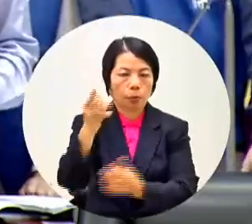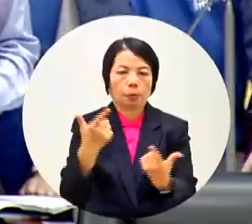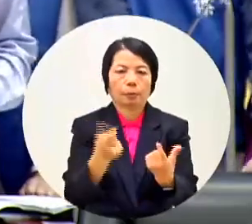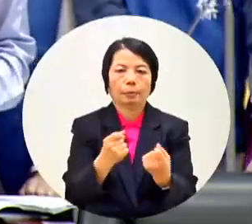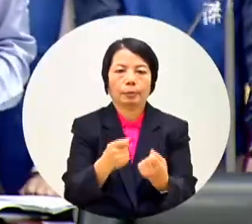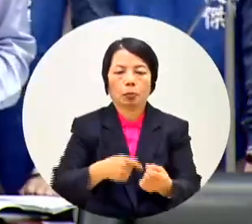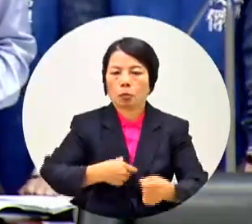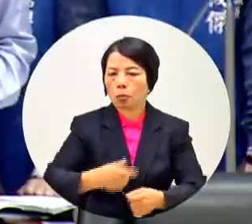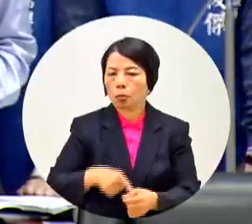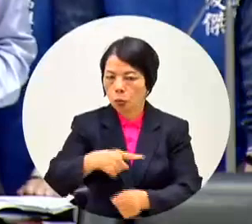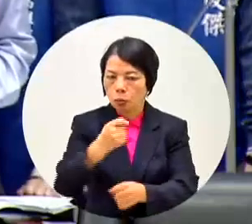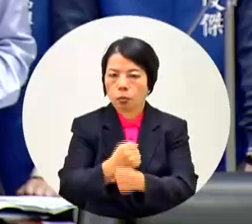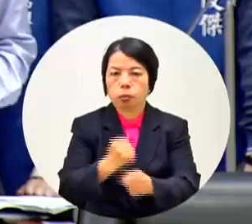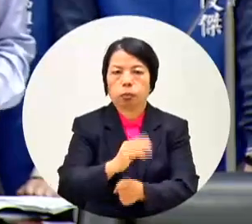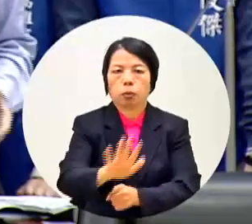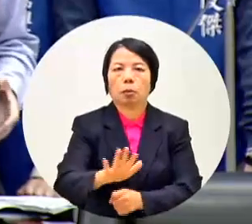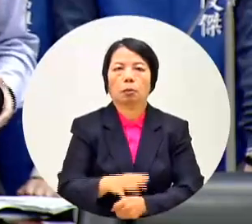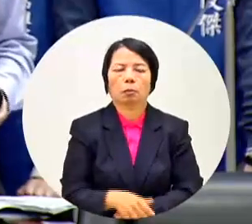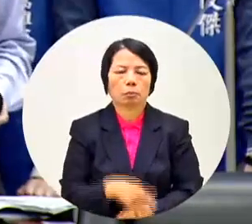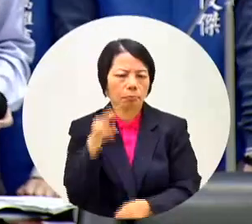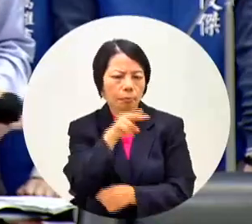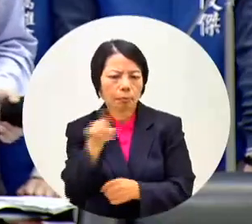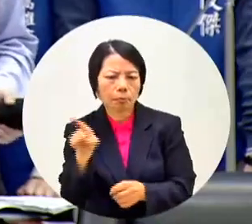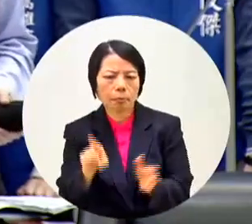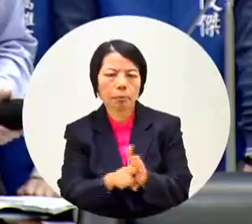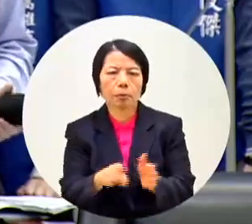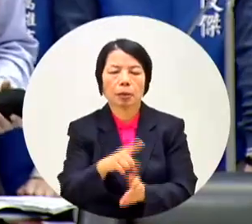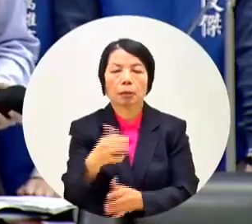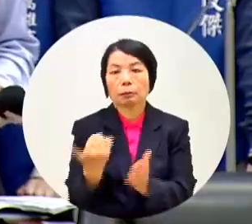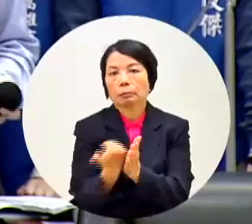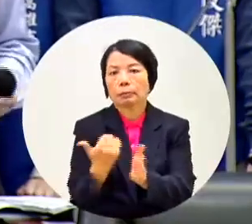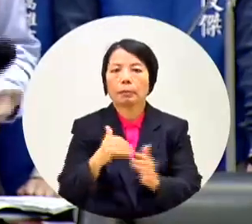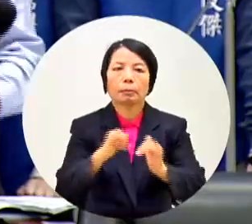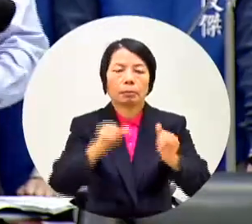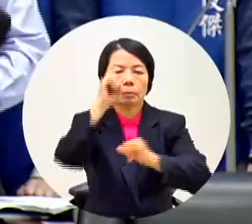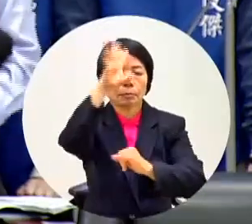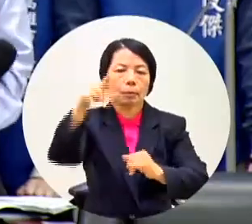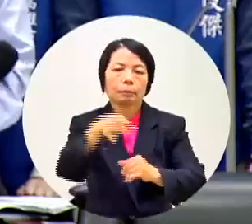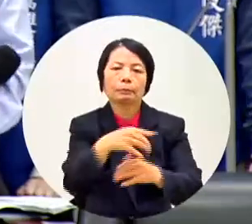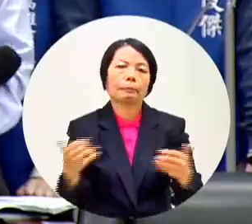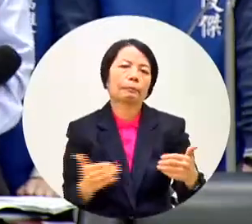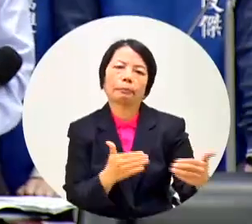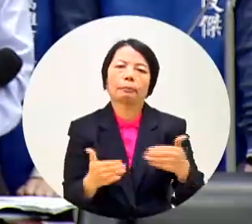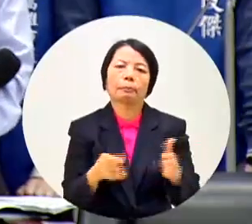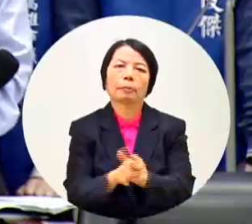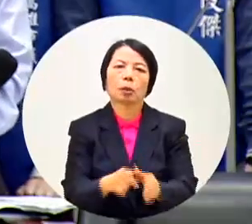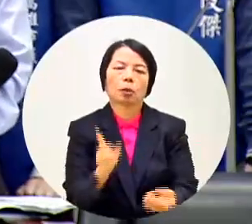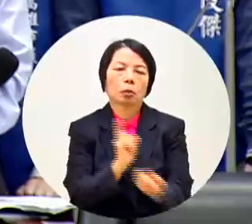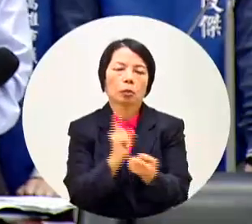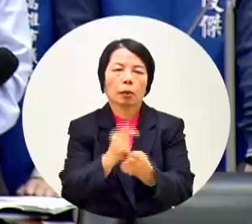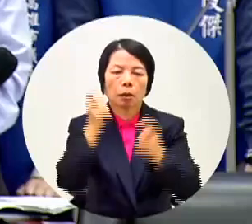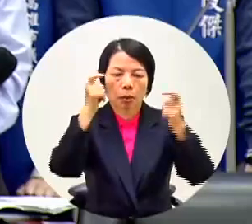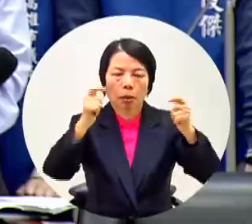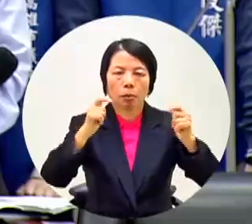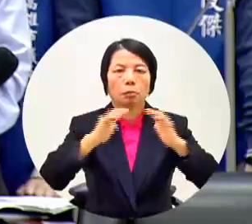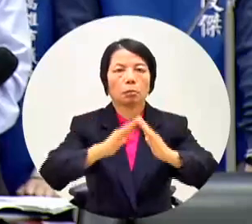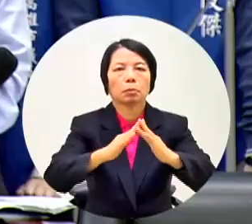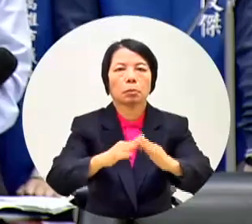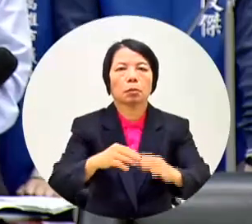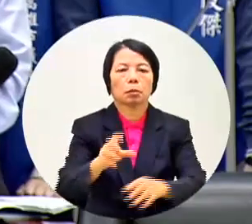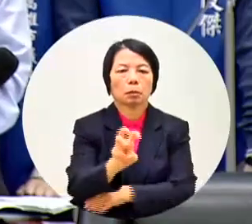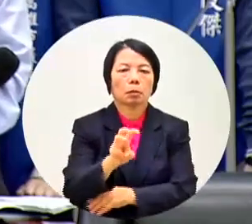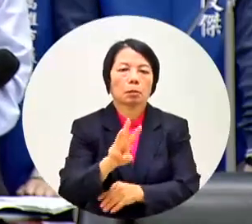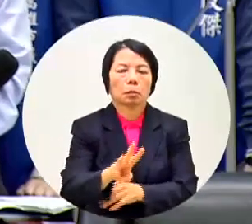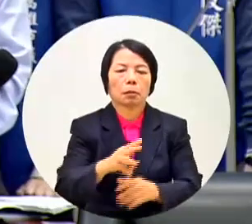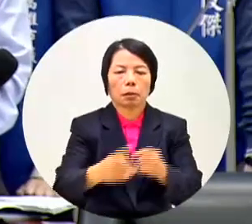么呢？刚才民进党团的质询，在高雄县33年民进党执政，高雄市20年来的执